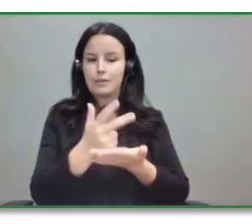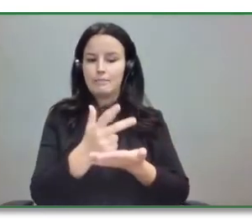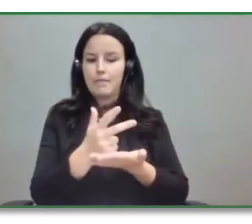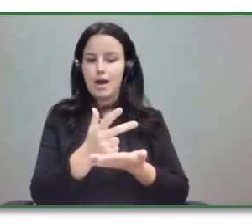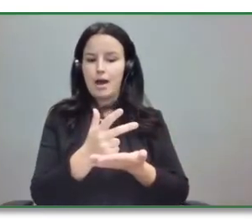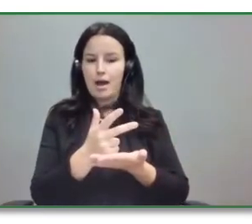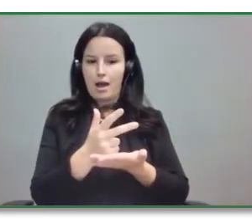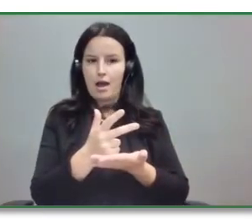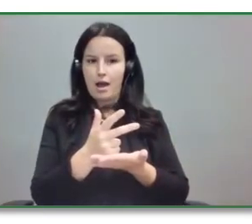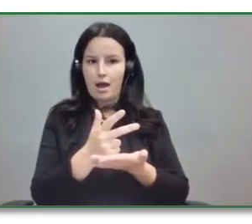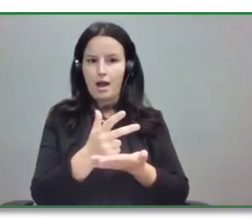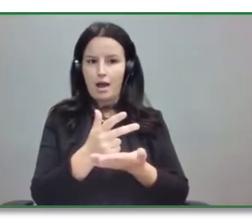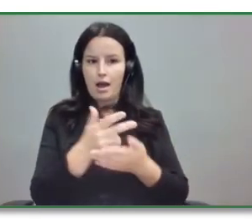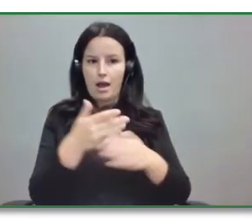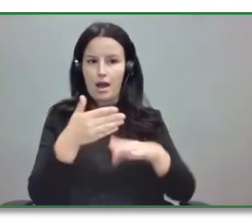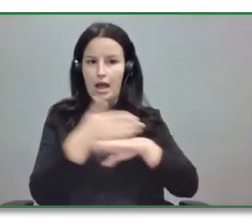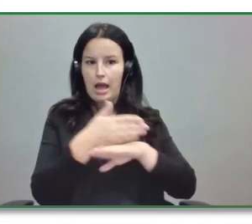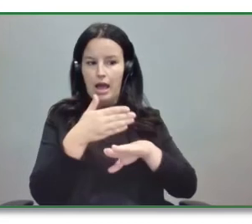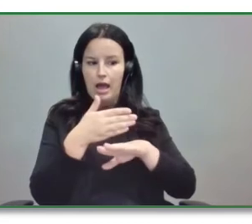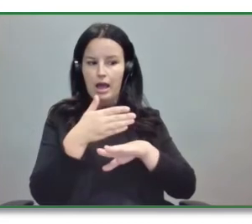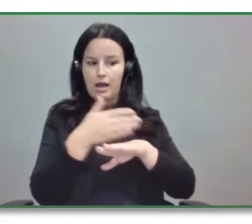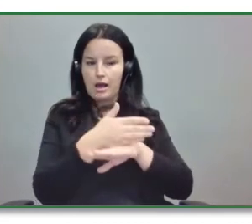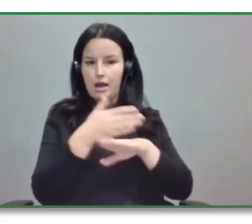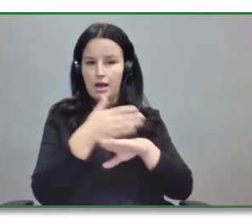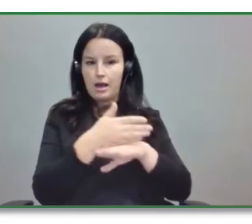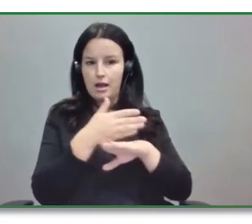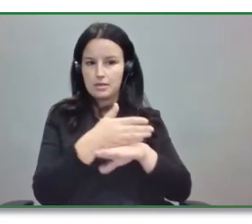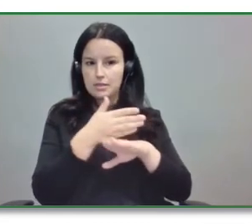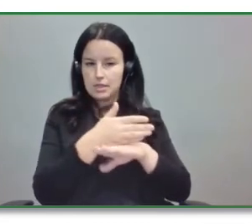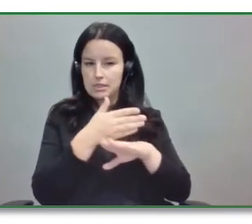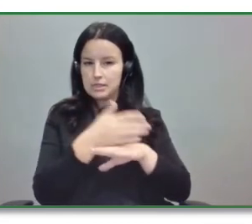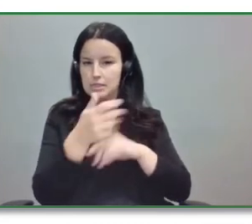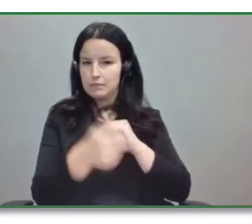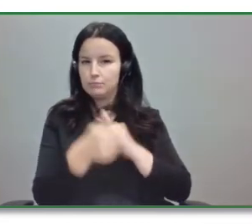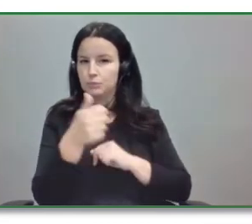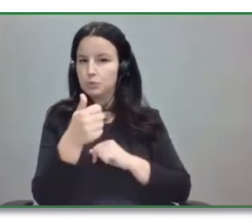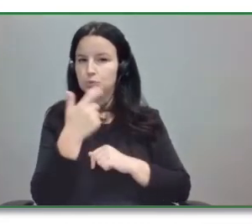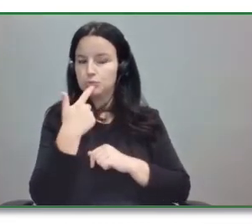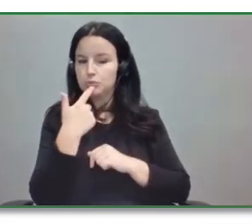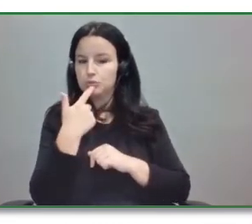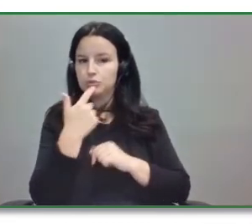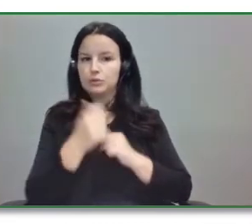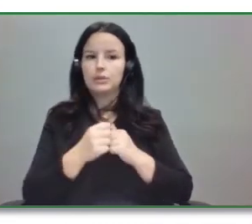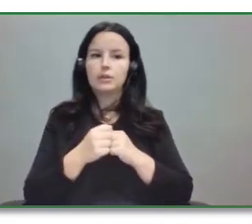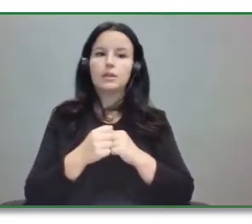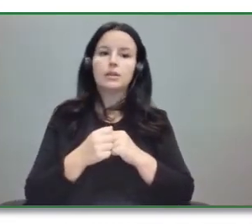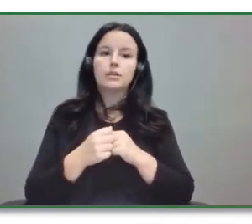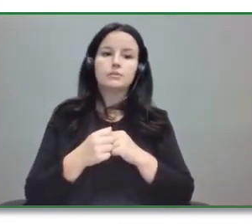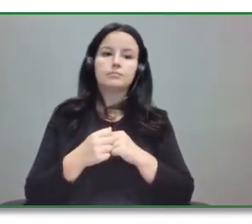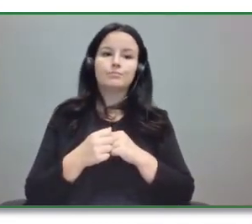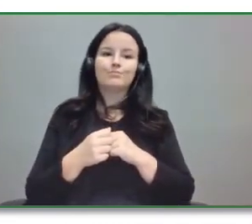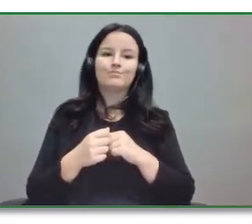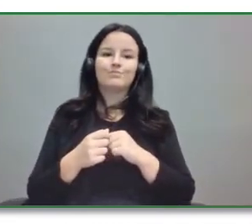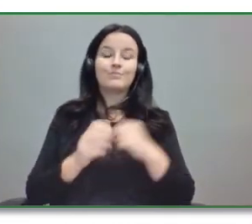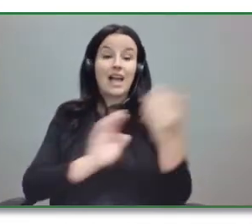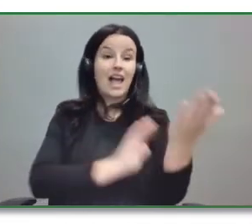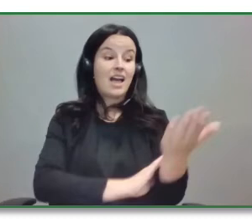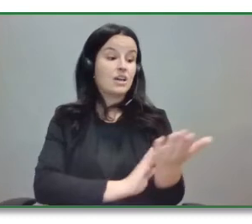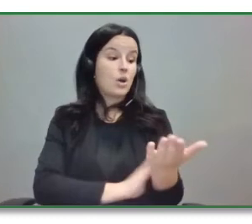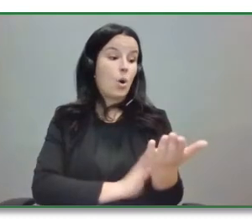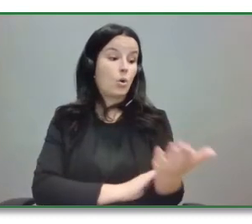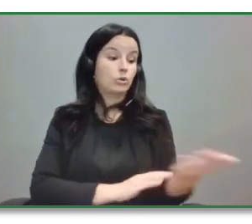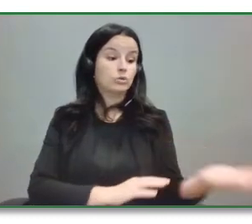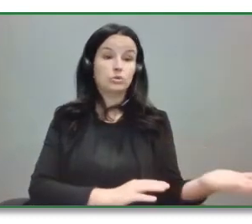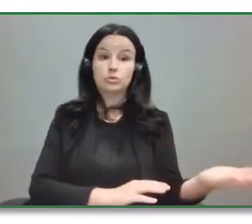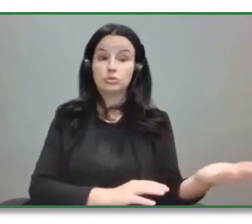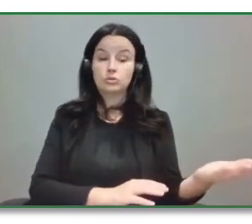stations d'accès au stationnement. Et on le voit à gauche sans cet accès et